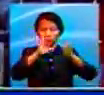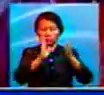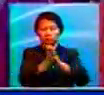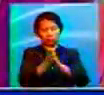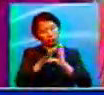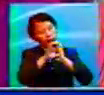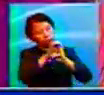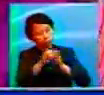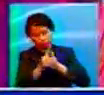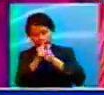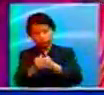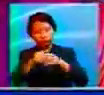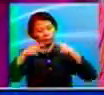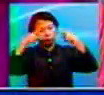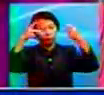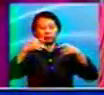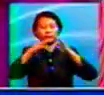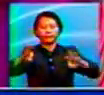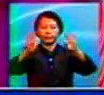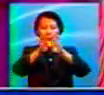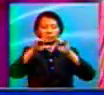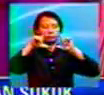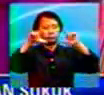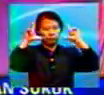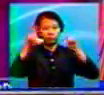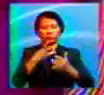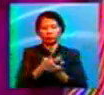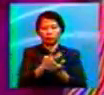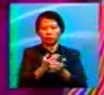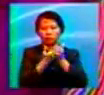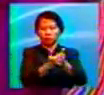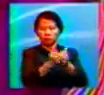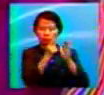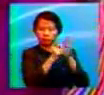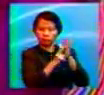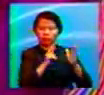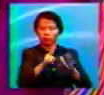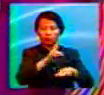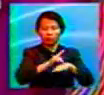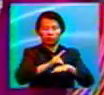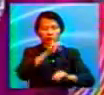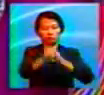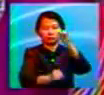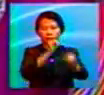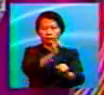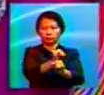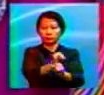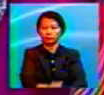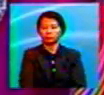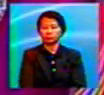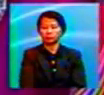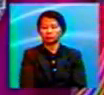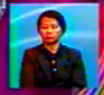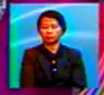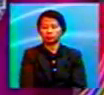menjadi model peneraju dan pelopor utama dalam memartabatkan kewangan berasaskan syariah di pentas antarabangsa.